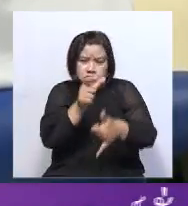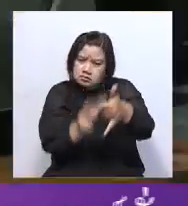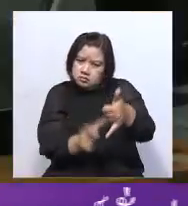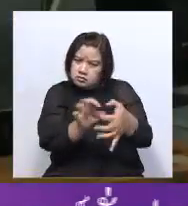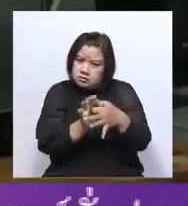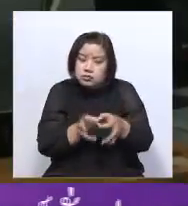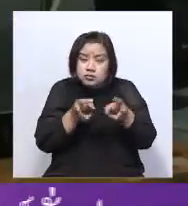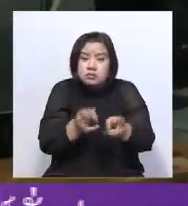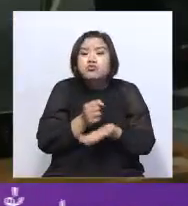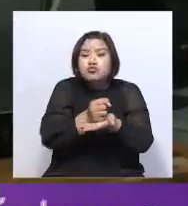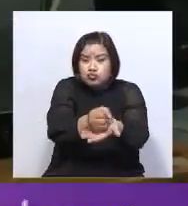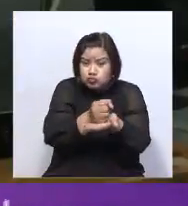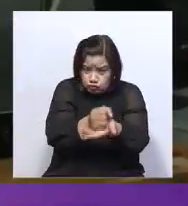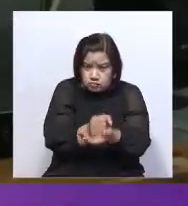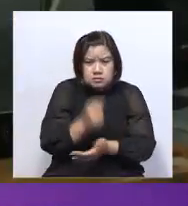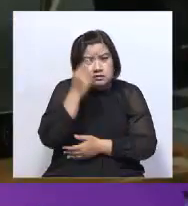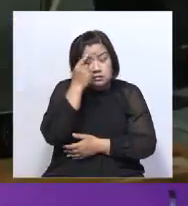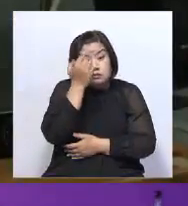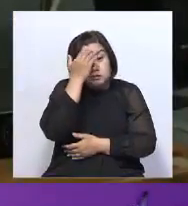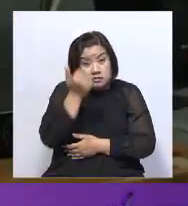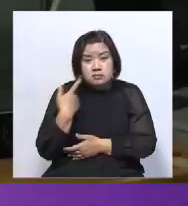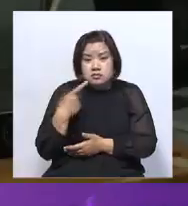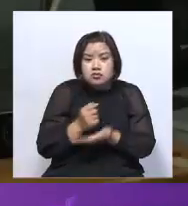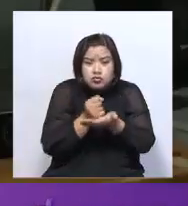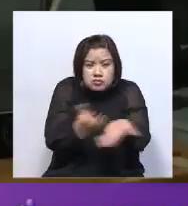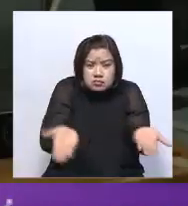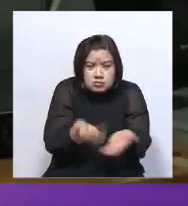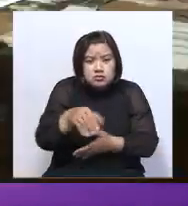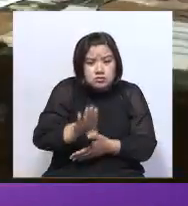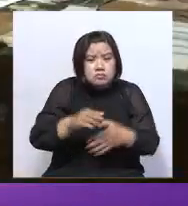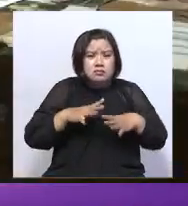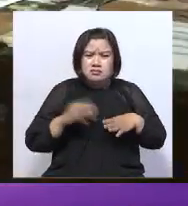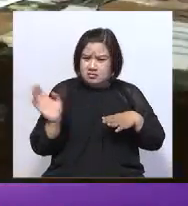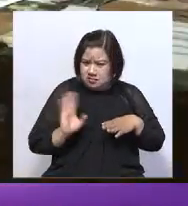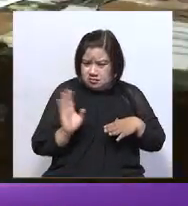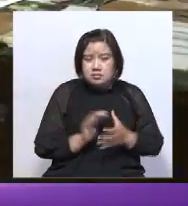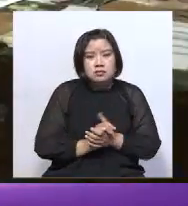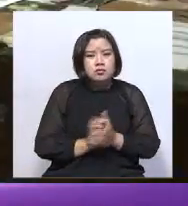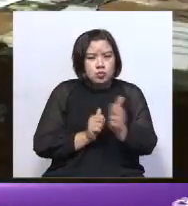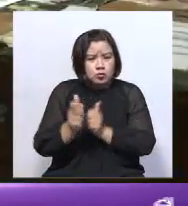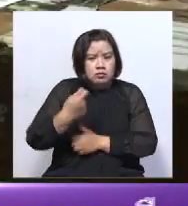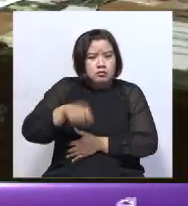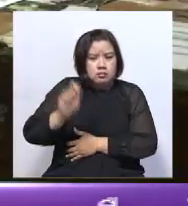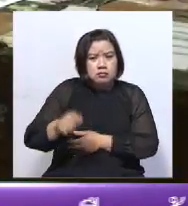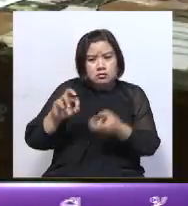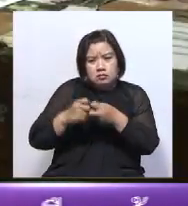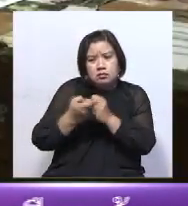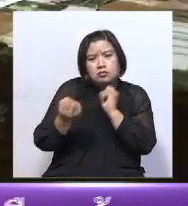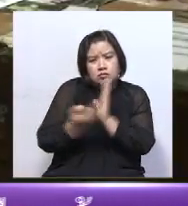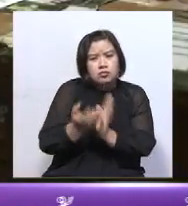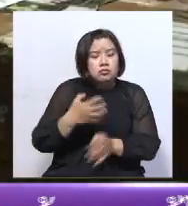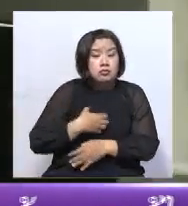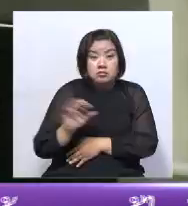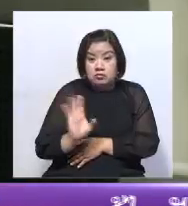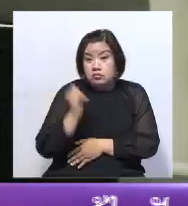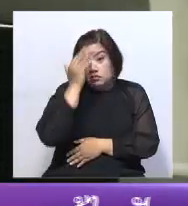าถึงแนวทางในการช่วยเหลือซึ่งต้องไม่เป็นการเอื้อประโยชน์ต่อภาคเอกชนหรือผู้ร่วมการประมูลให้เกิดความเสียหายเนื่อง